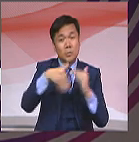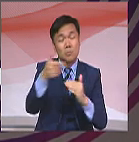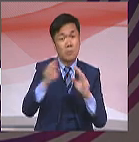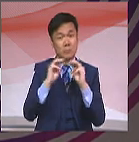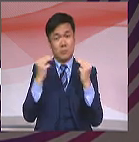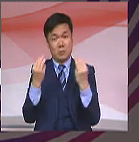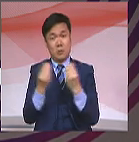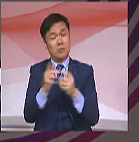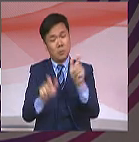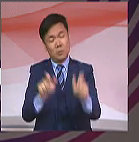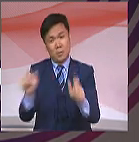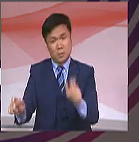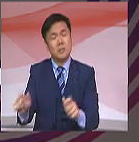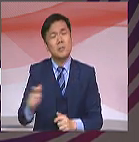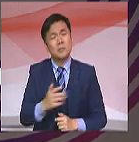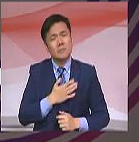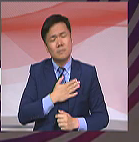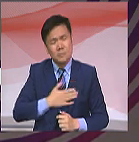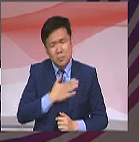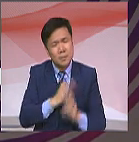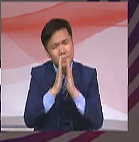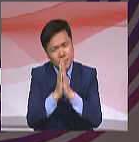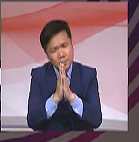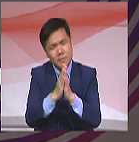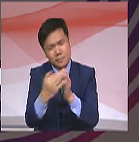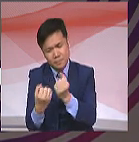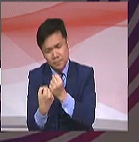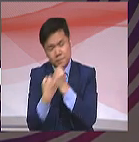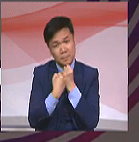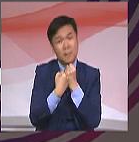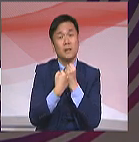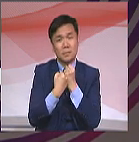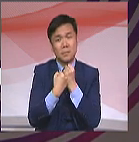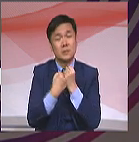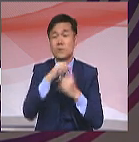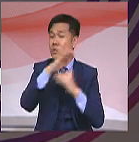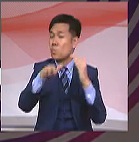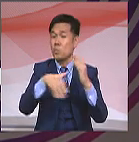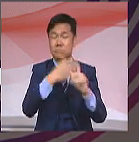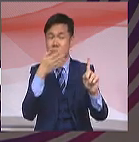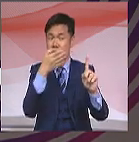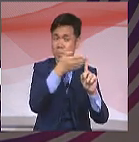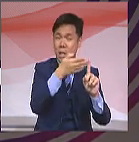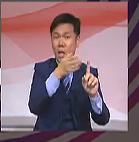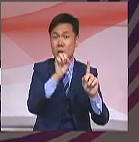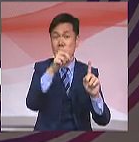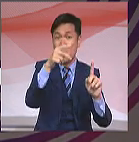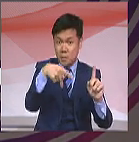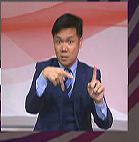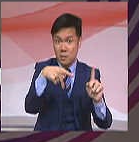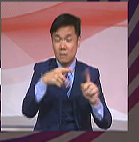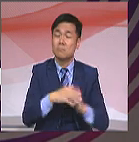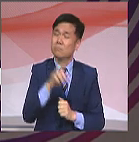masyarakat untuk turut sama mendukung usaha memastikan segala SOP yang telah